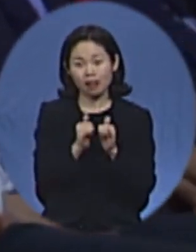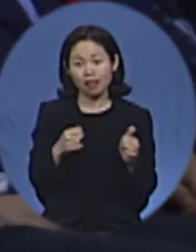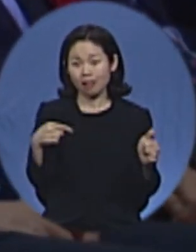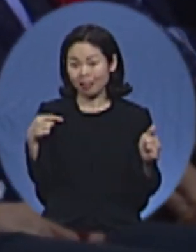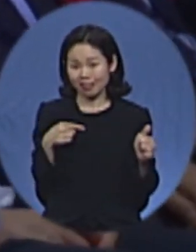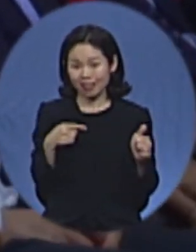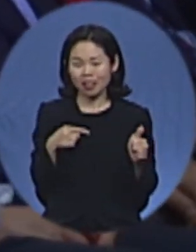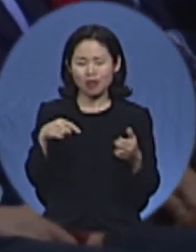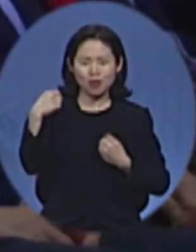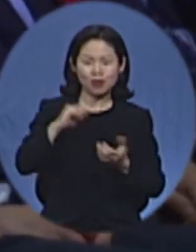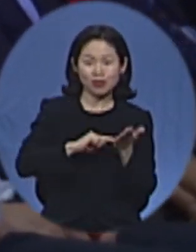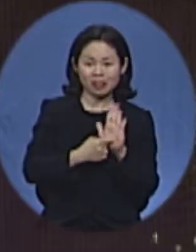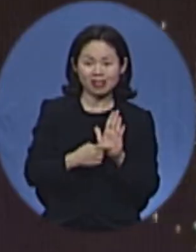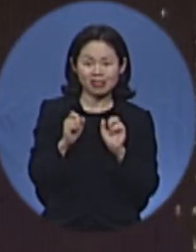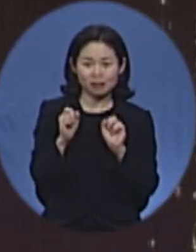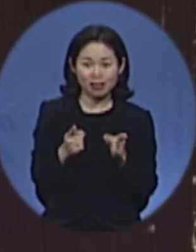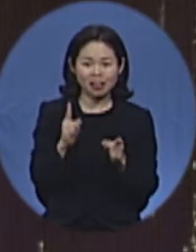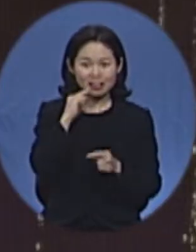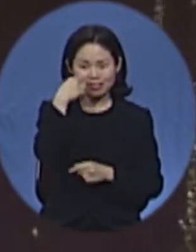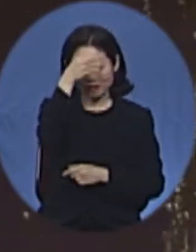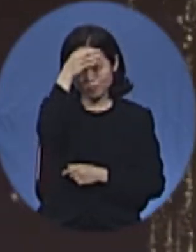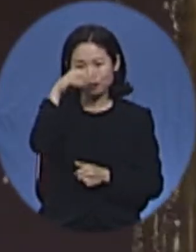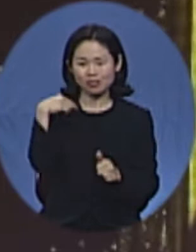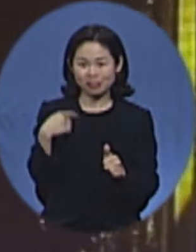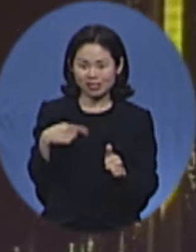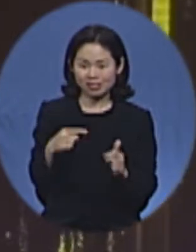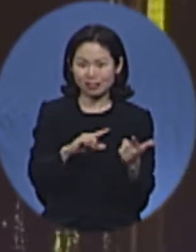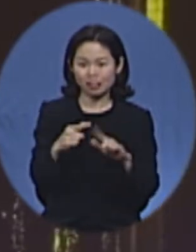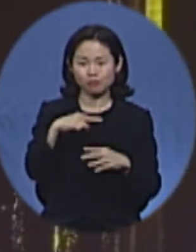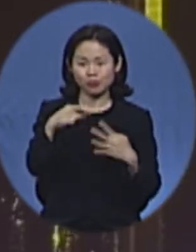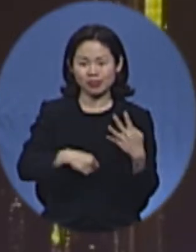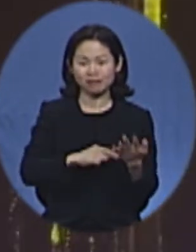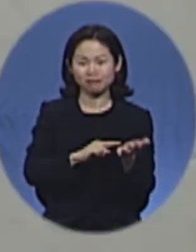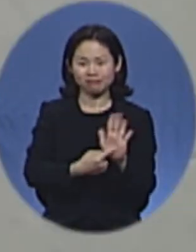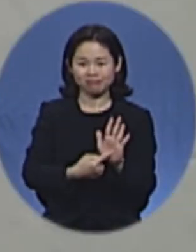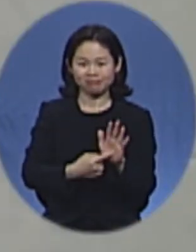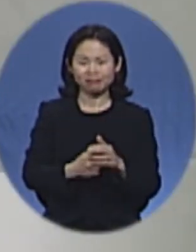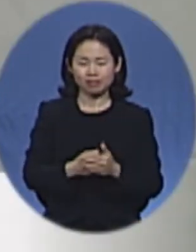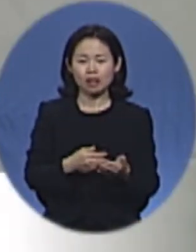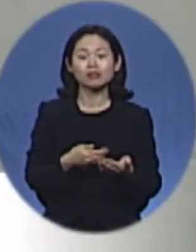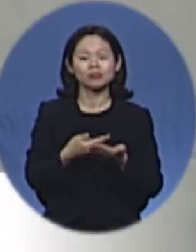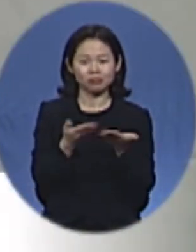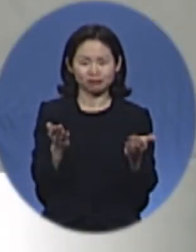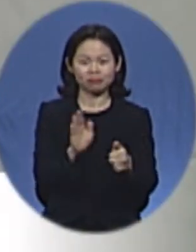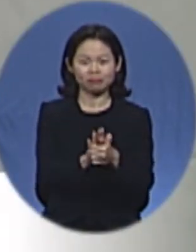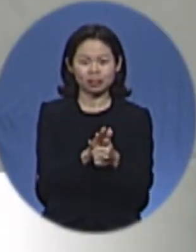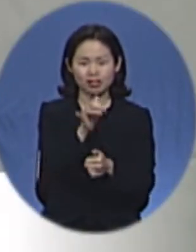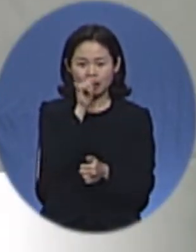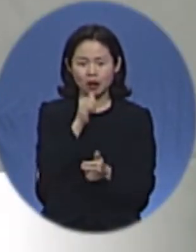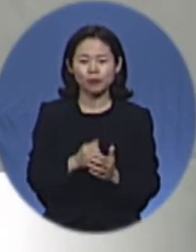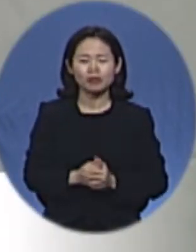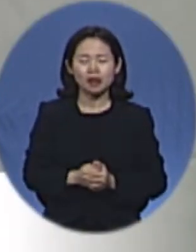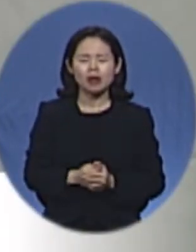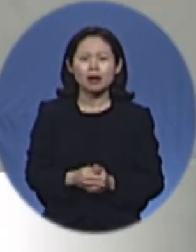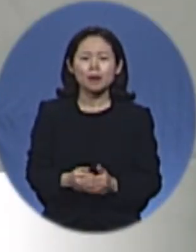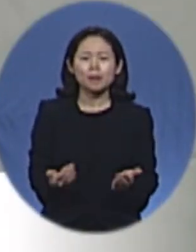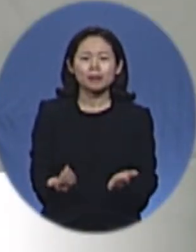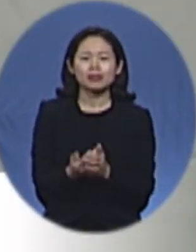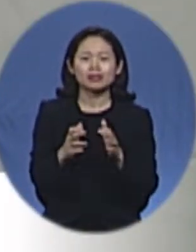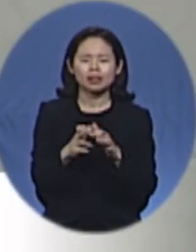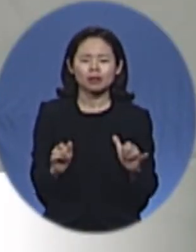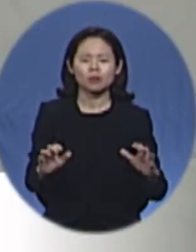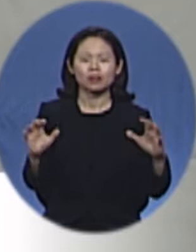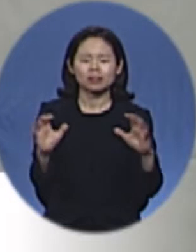기회와 예술 수업 등 다양한 프로그램을 제공합니다. 발달 장애인들이 모여서